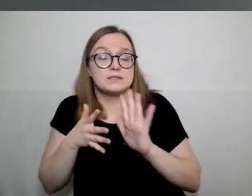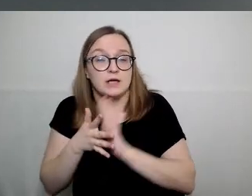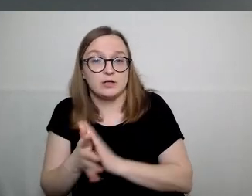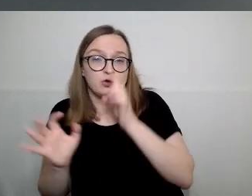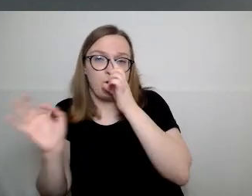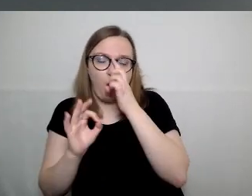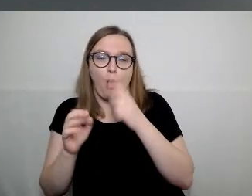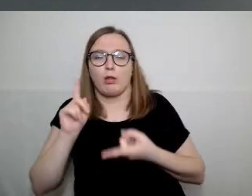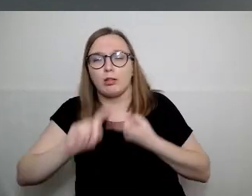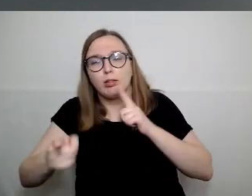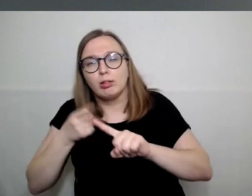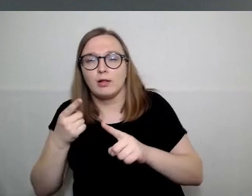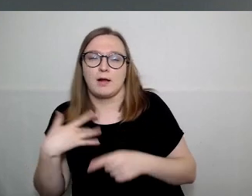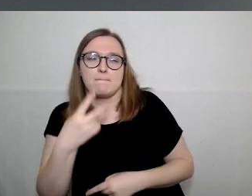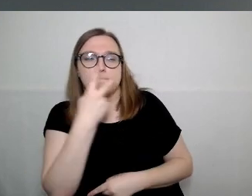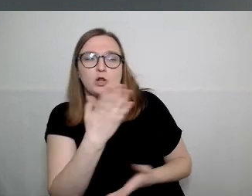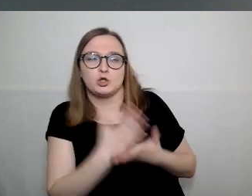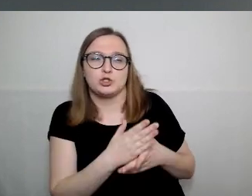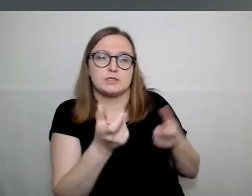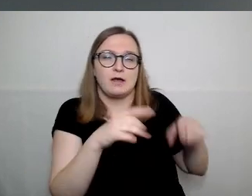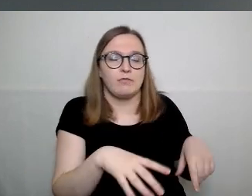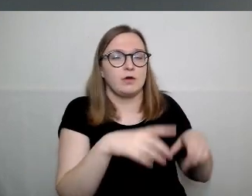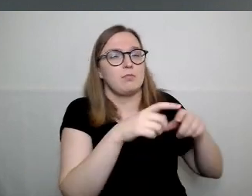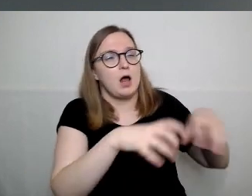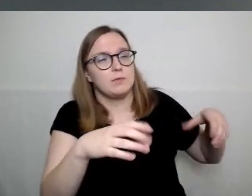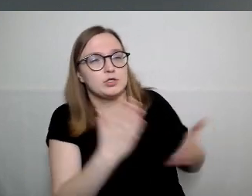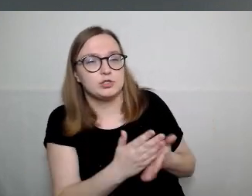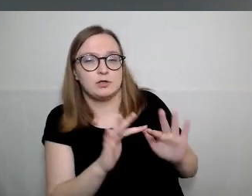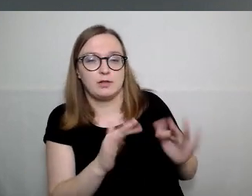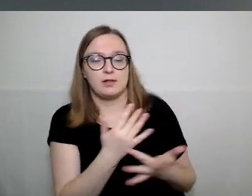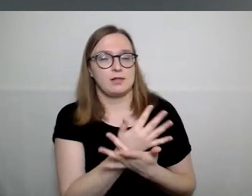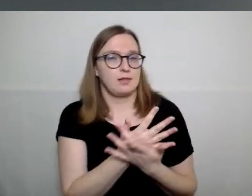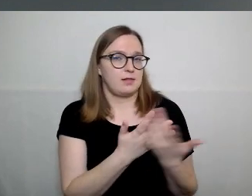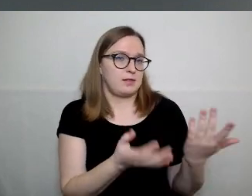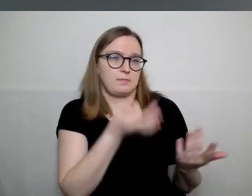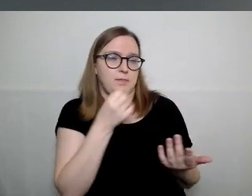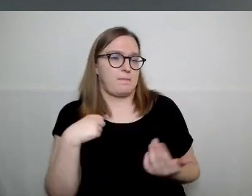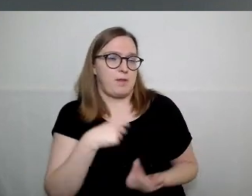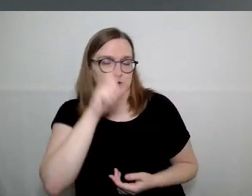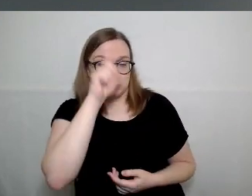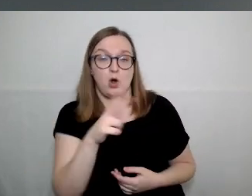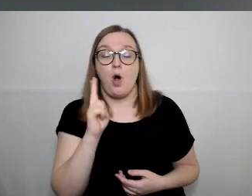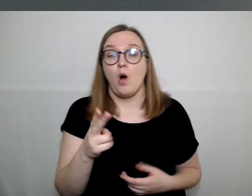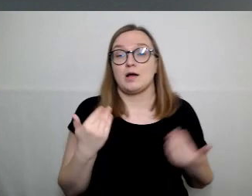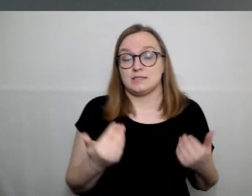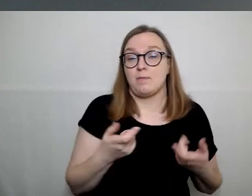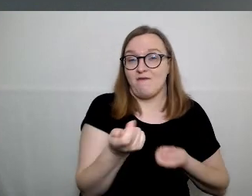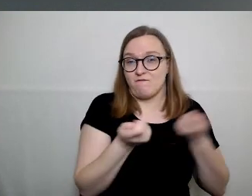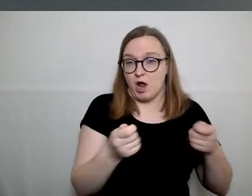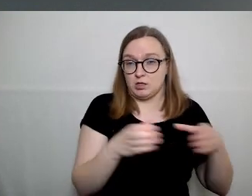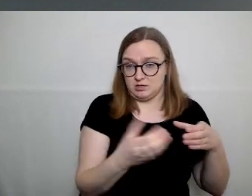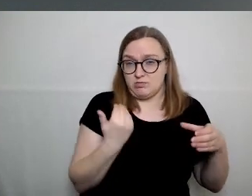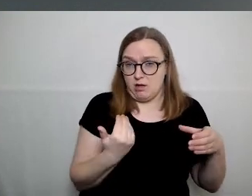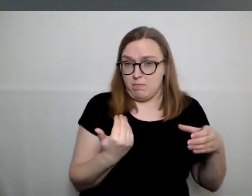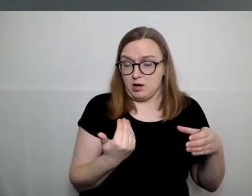pačios administracijos, galbūt apie lėšas viešinimui. Nu, sąrašas ilgas, jūs patys geriau žinot. O tie, kurie yra valdančioje koalicijoje, gali kalbėti apie tai, bet gali